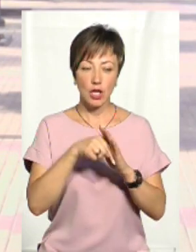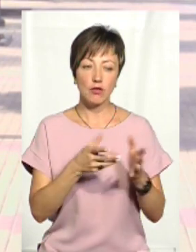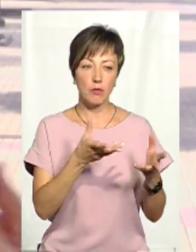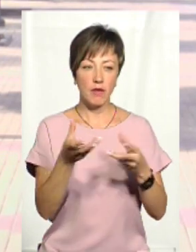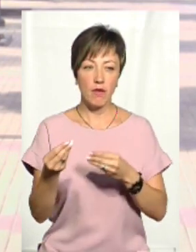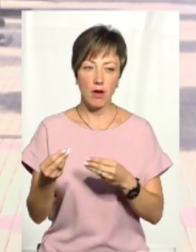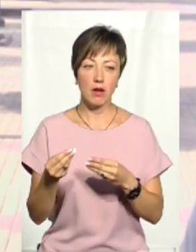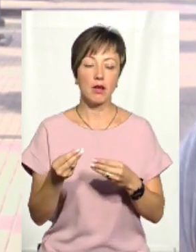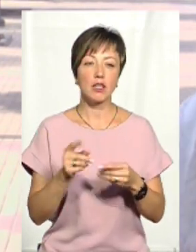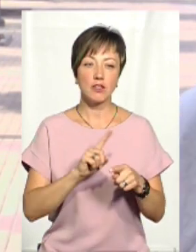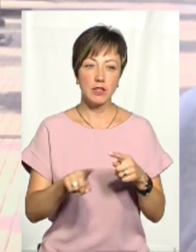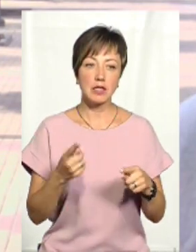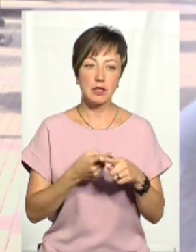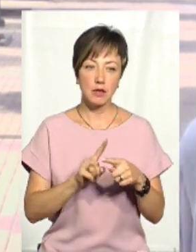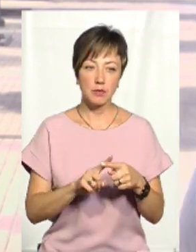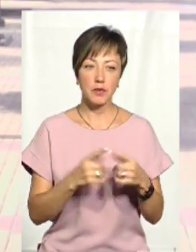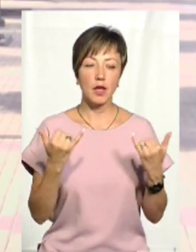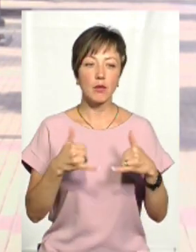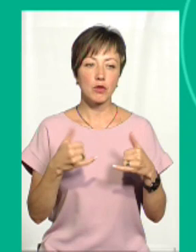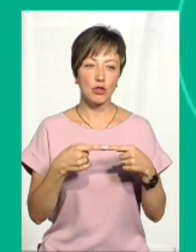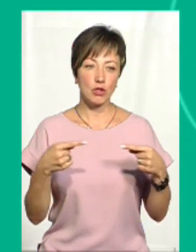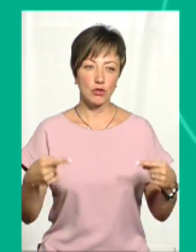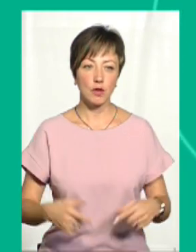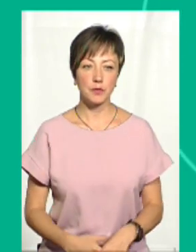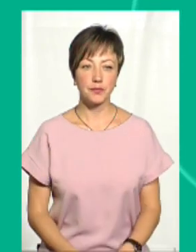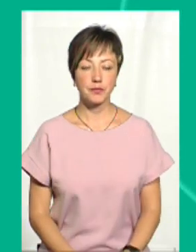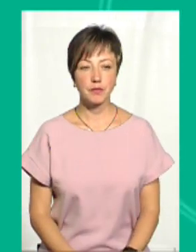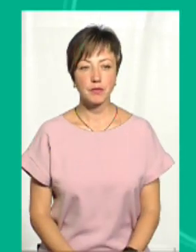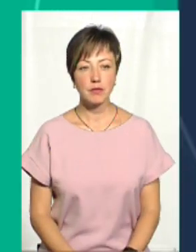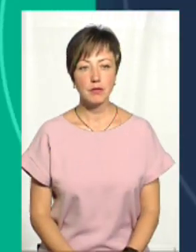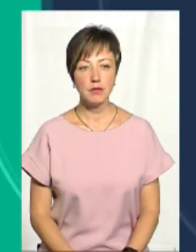впливає. Найшвидше це може вплинути хімічні речовини.